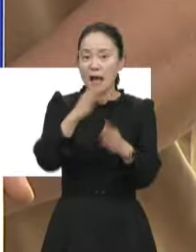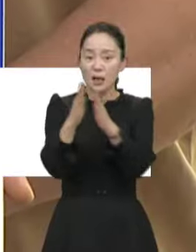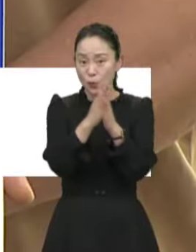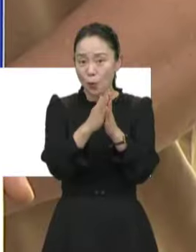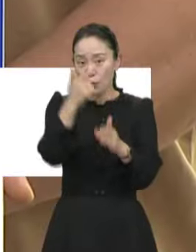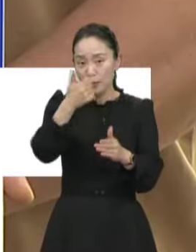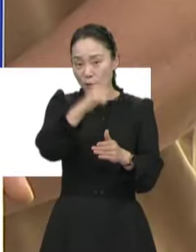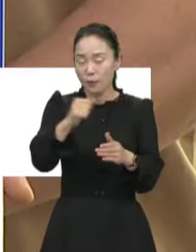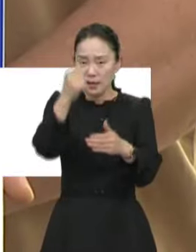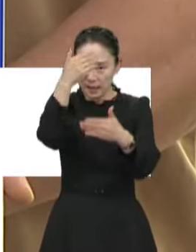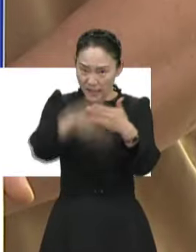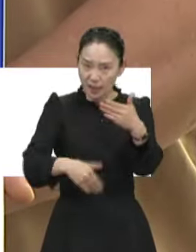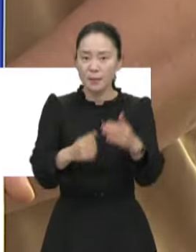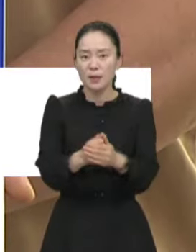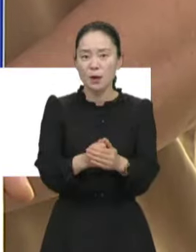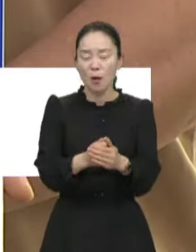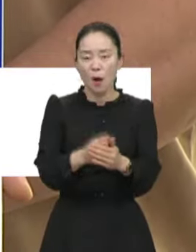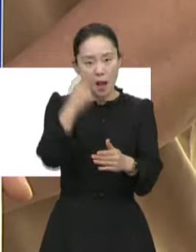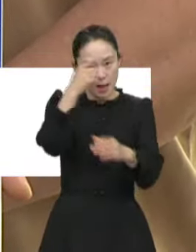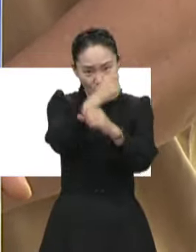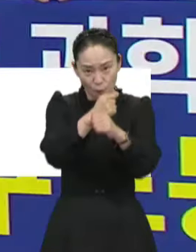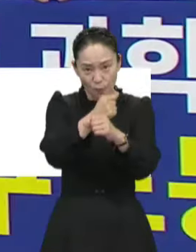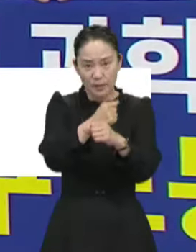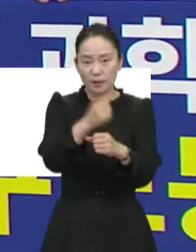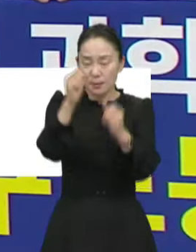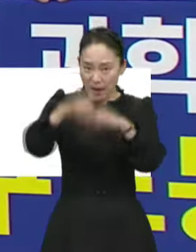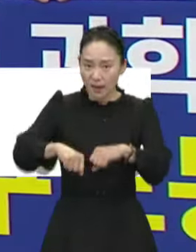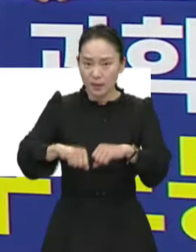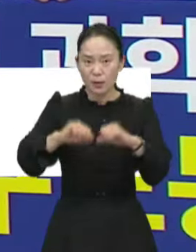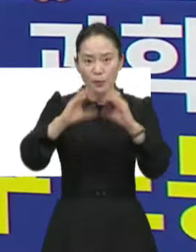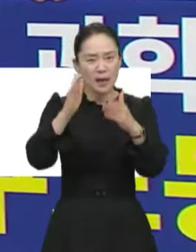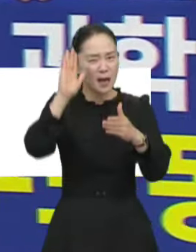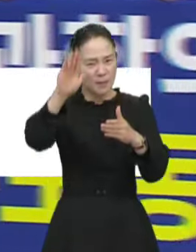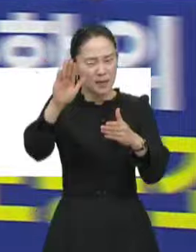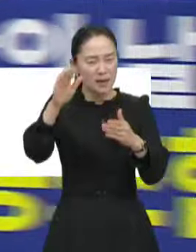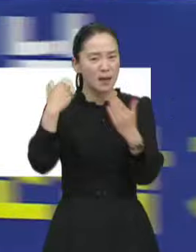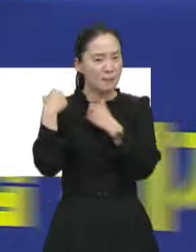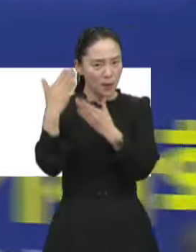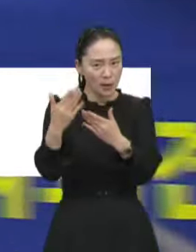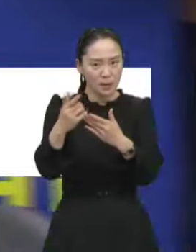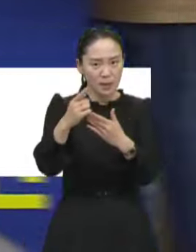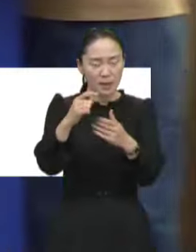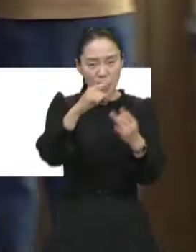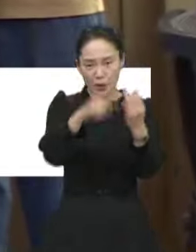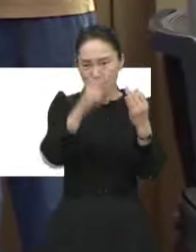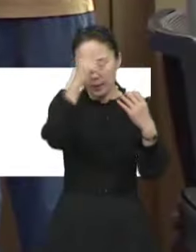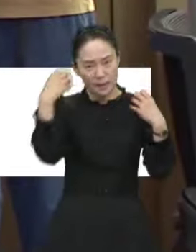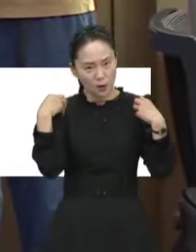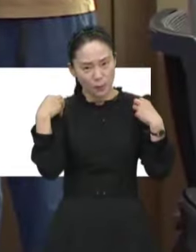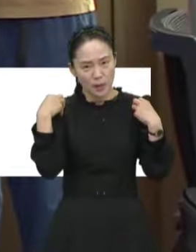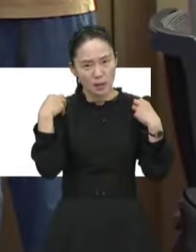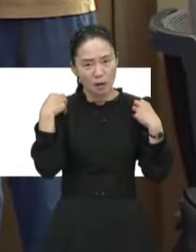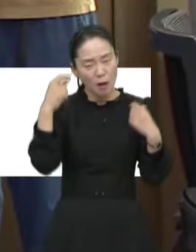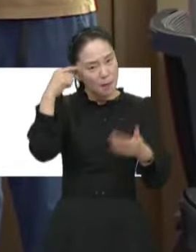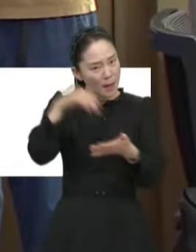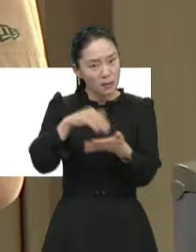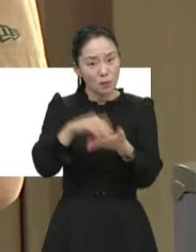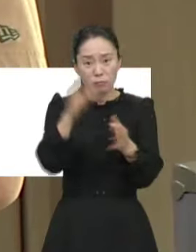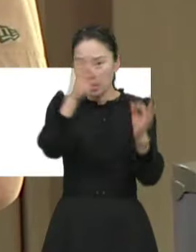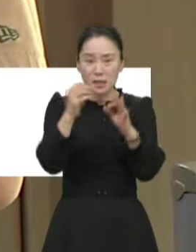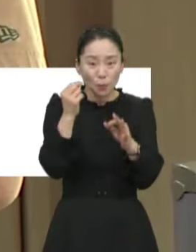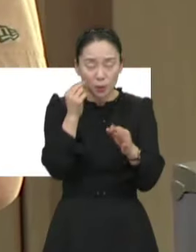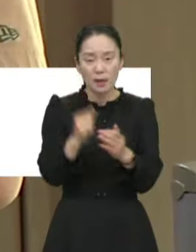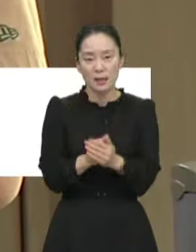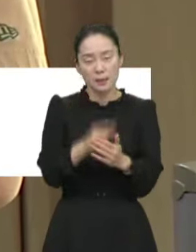연구 현장을 망가뜨리고 나라의 미래를 내팽개친 윤석열 정부에서 무책임에 대한 진정한 반성을 찾아볼 수 없다며